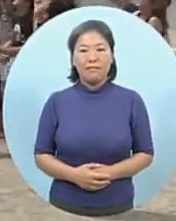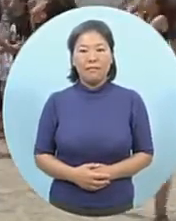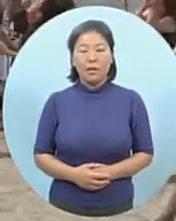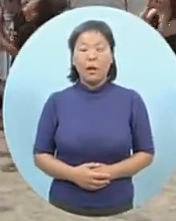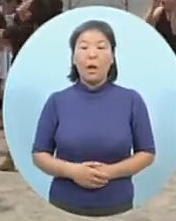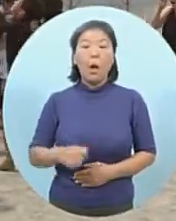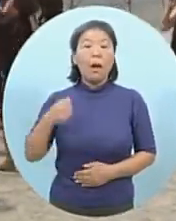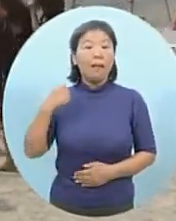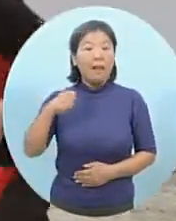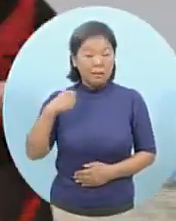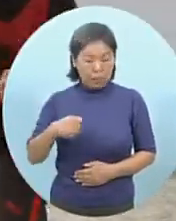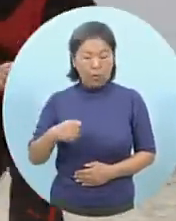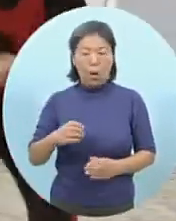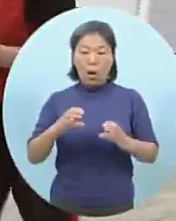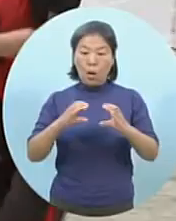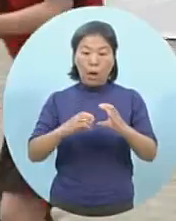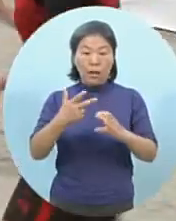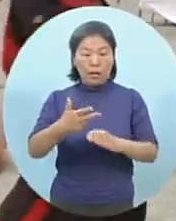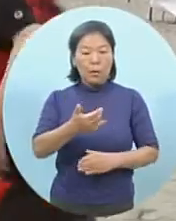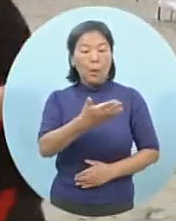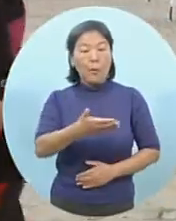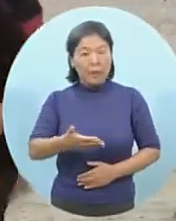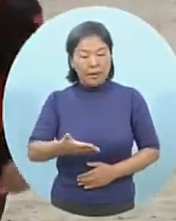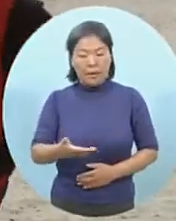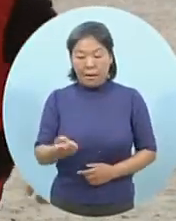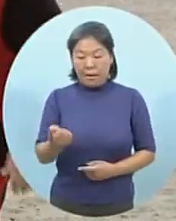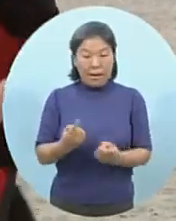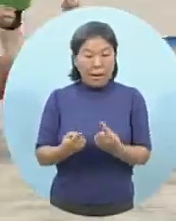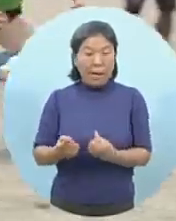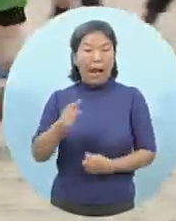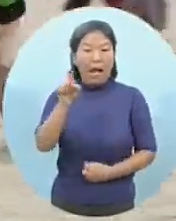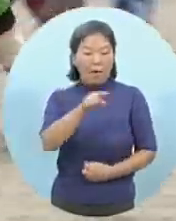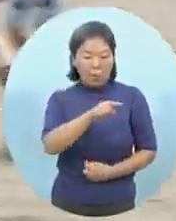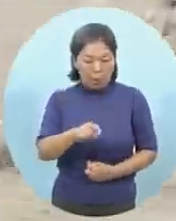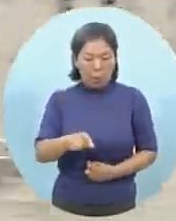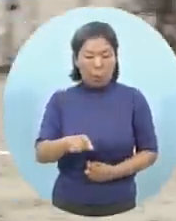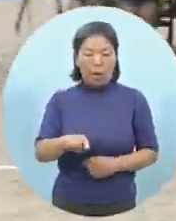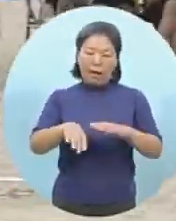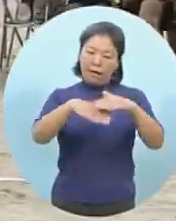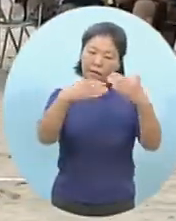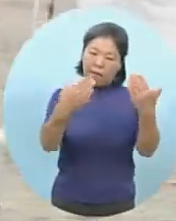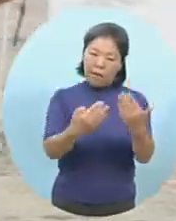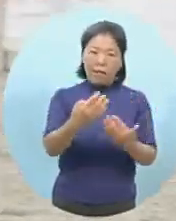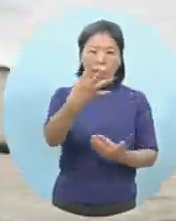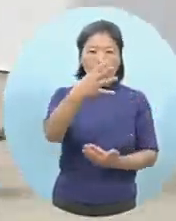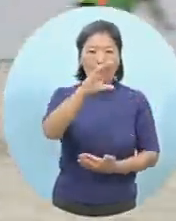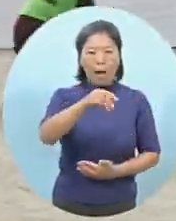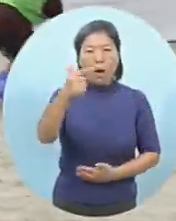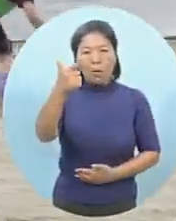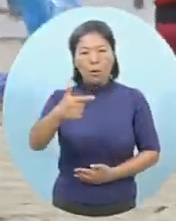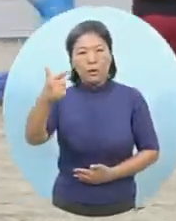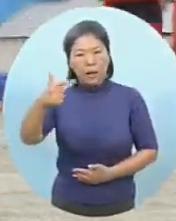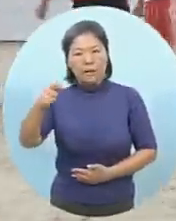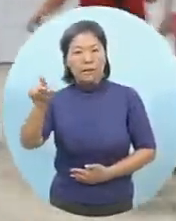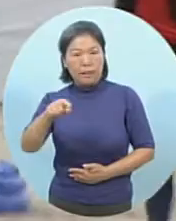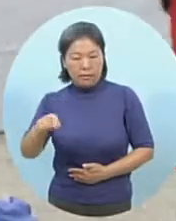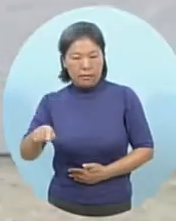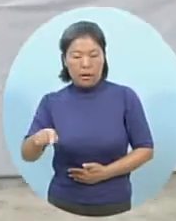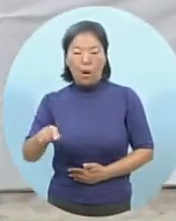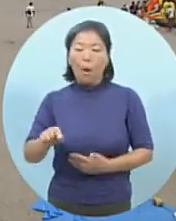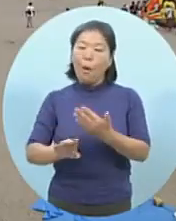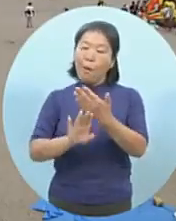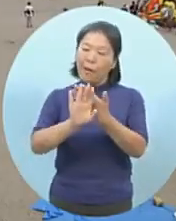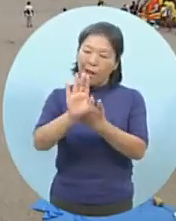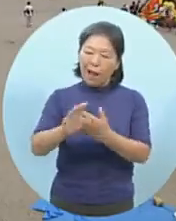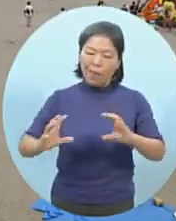この夏いわきの海水浴場を訪れた観光客はおよそ4万6000人。今後も海水浴場のに